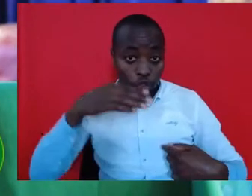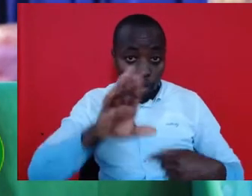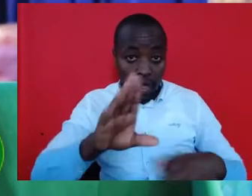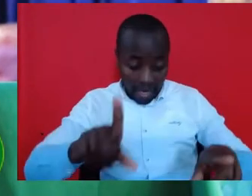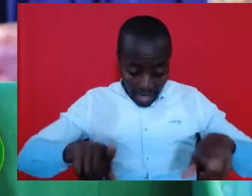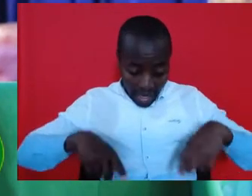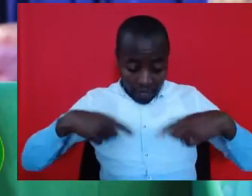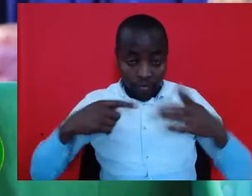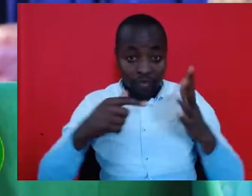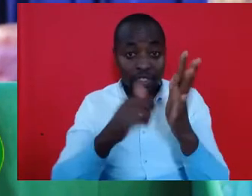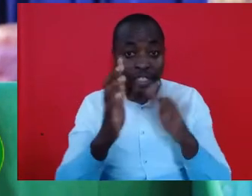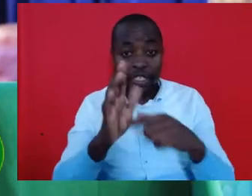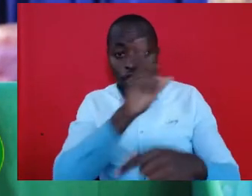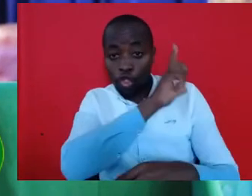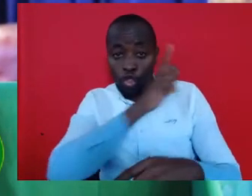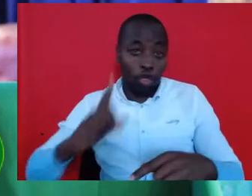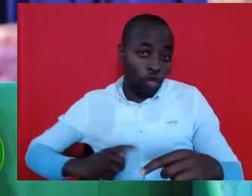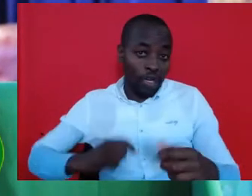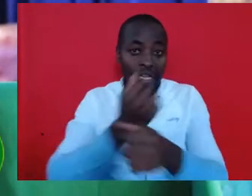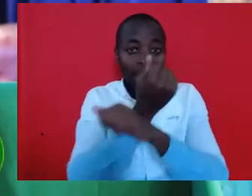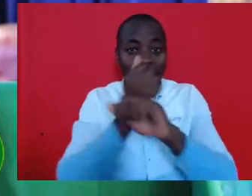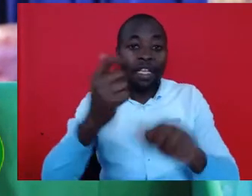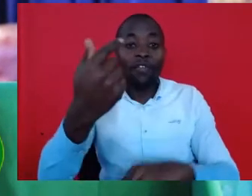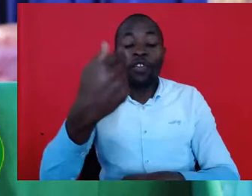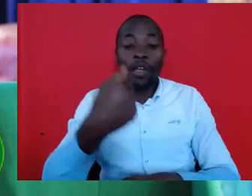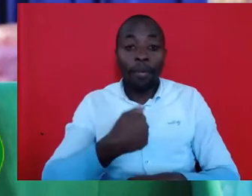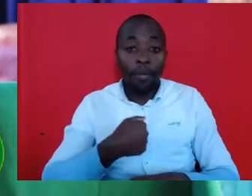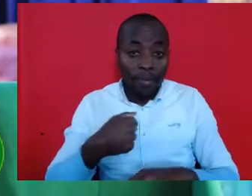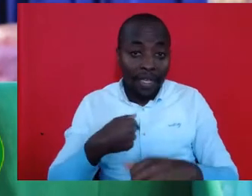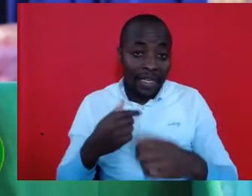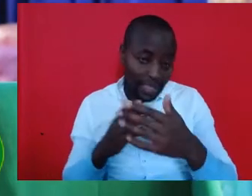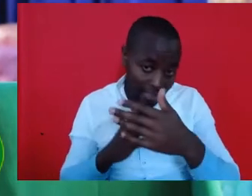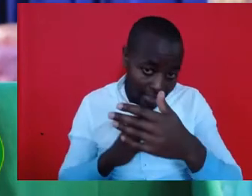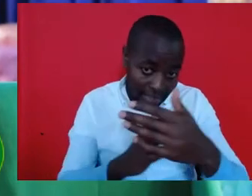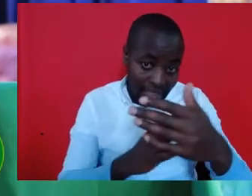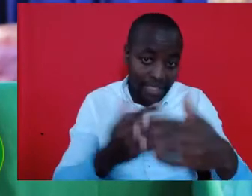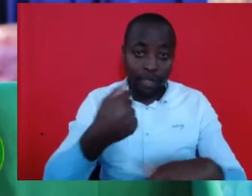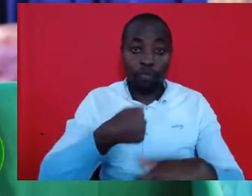Bwana, ameniokoa, anazidi kuniongoza katika neema.